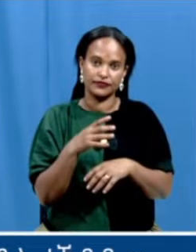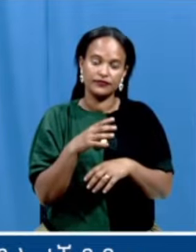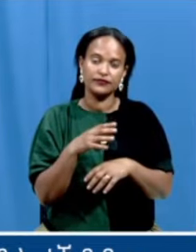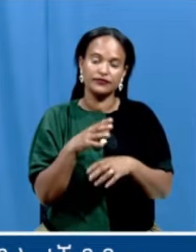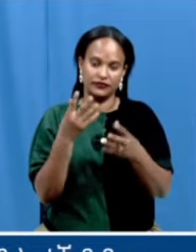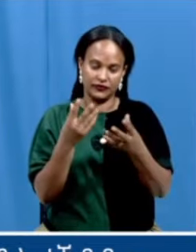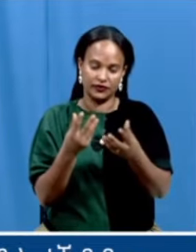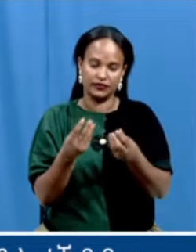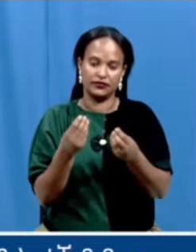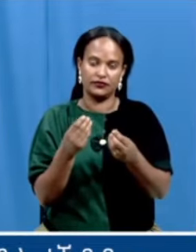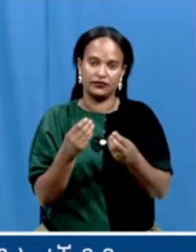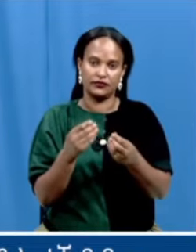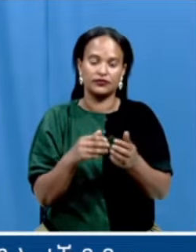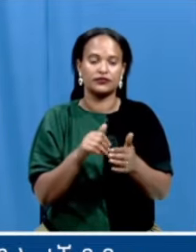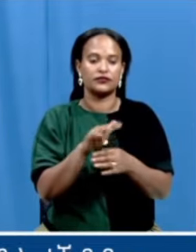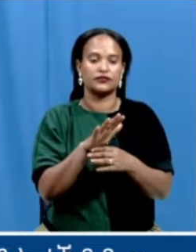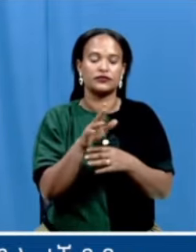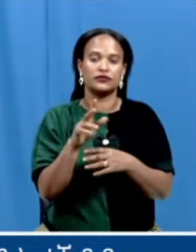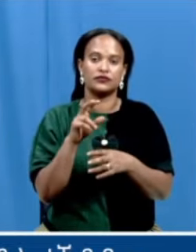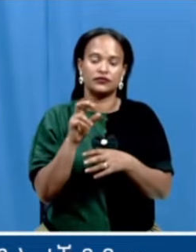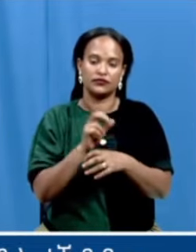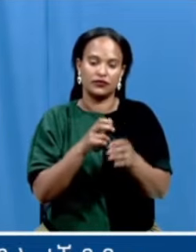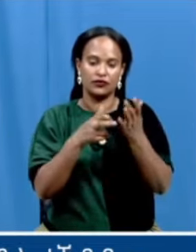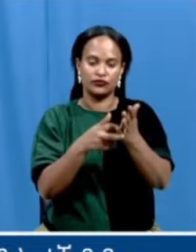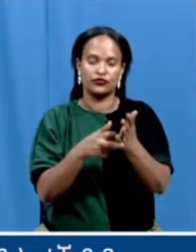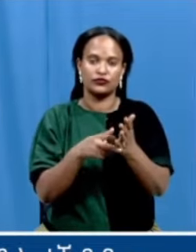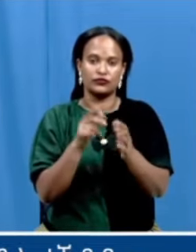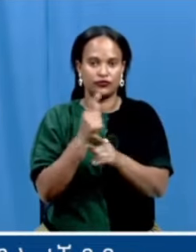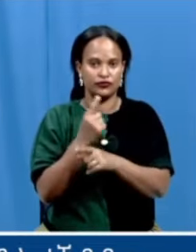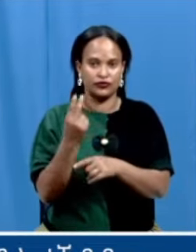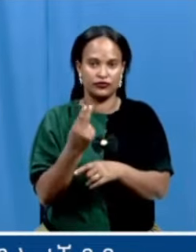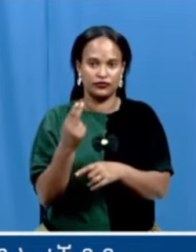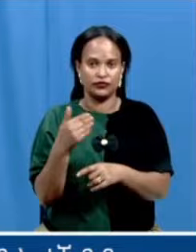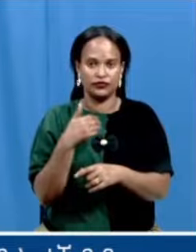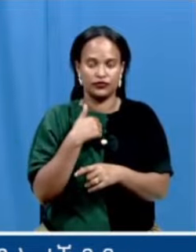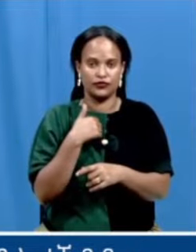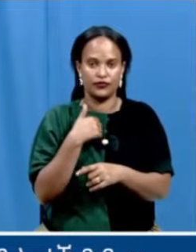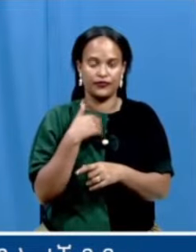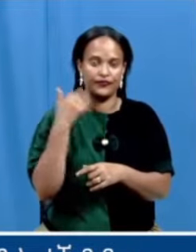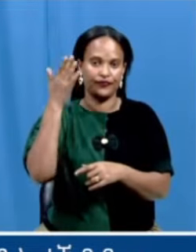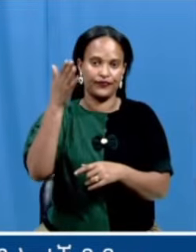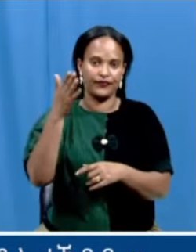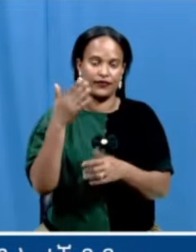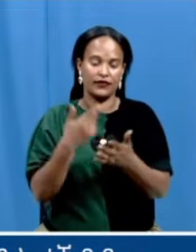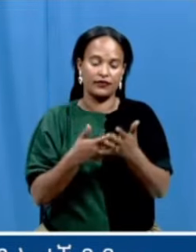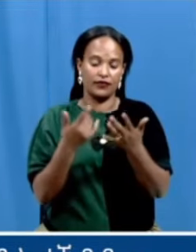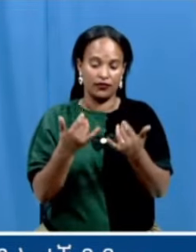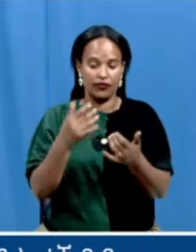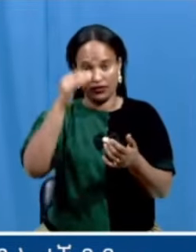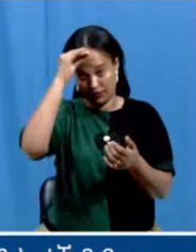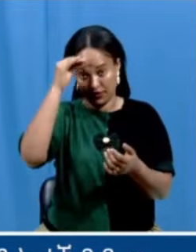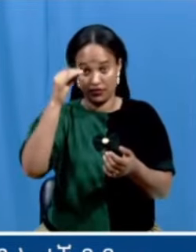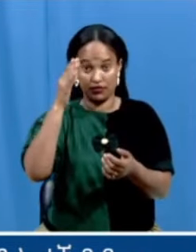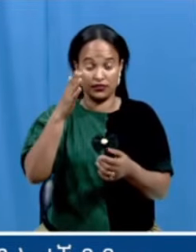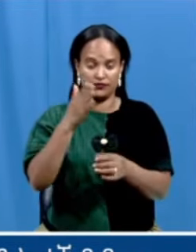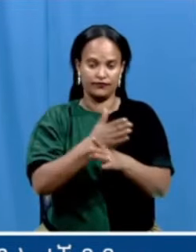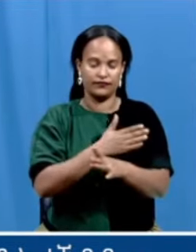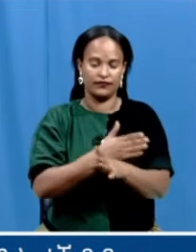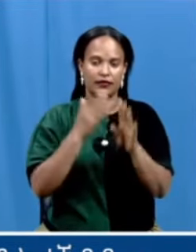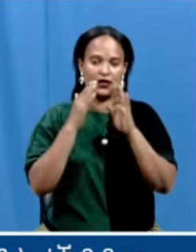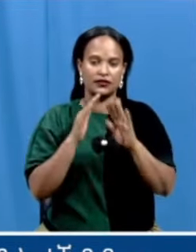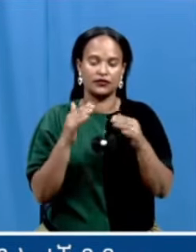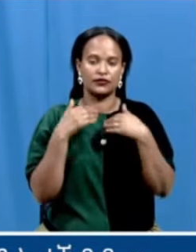ንእሽተይ እንዳሰደድናተን ትራንስፖርት እውን ሕብረተሰብን ብግቡእ ክግልገል ስለ ዘለዎ ኣብ ቀፃሊ ካብዚ ናይ ሎም መዓንቲ ተማሂርና ምስቲ ናይ ፀጥታ